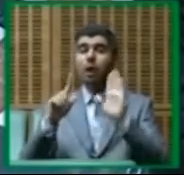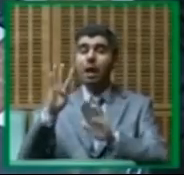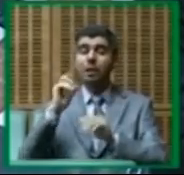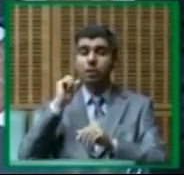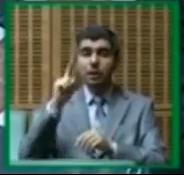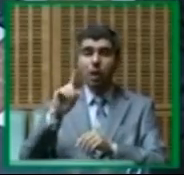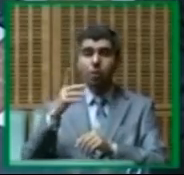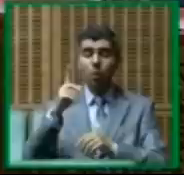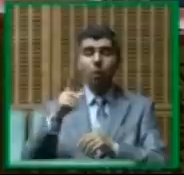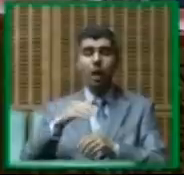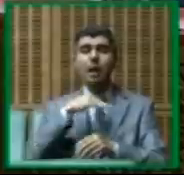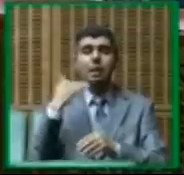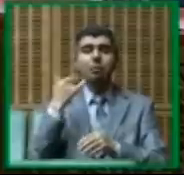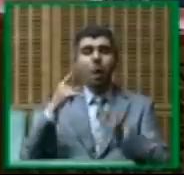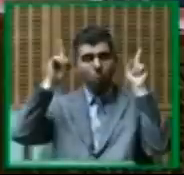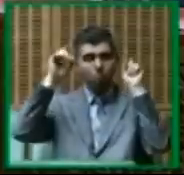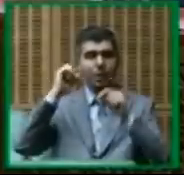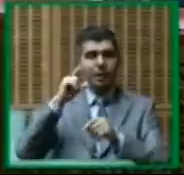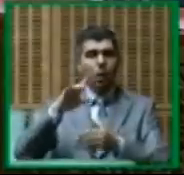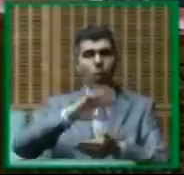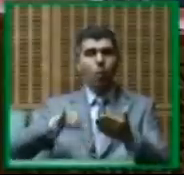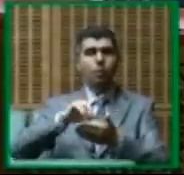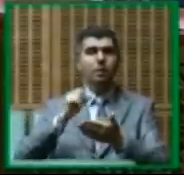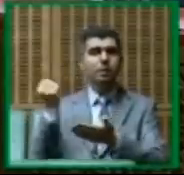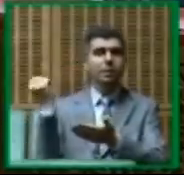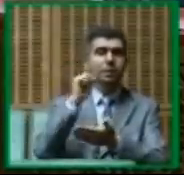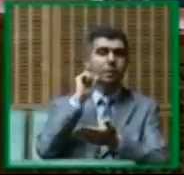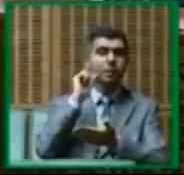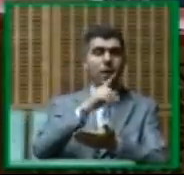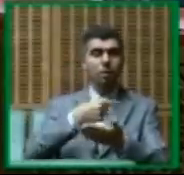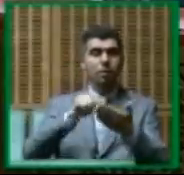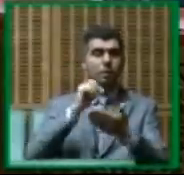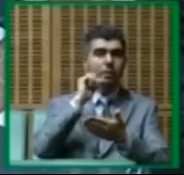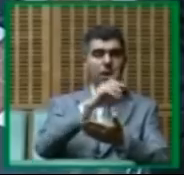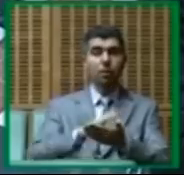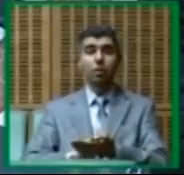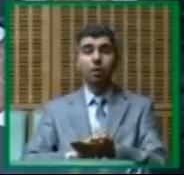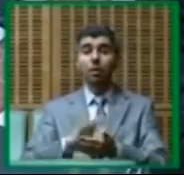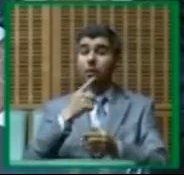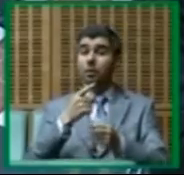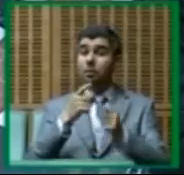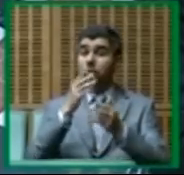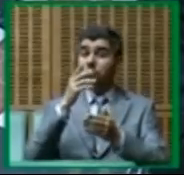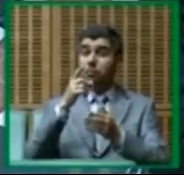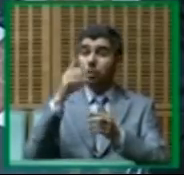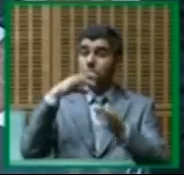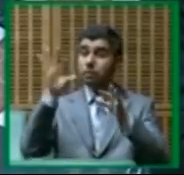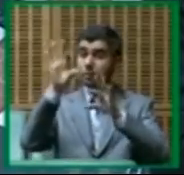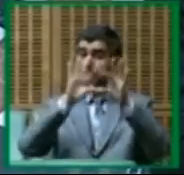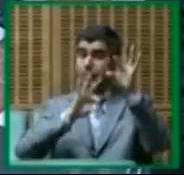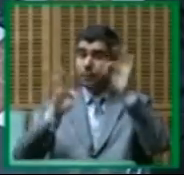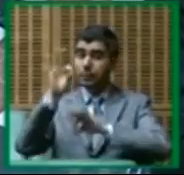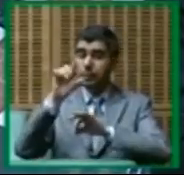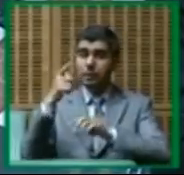البيطوار 1.5 مليار درهم هذه السنة. تاسعا تصنيف المقاولات، المقاولات اللي هي مواطنة أصبحت تحصل